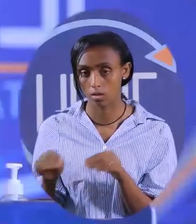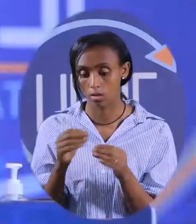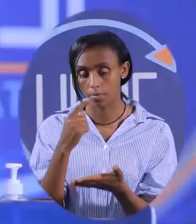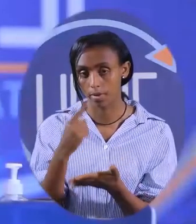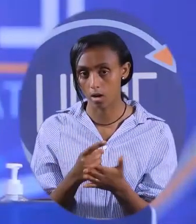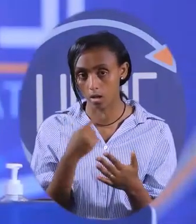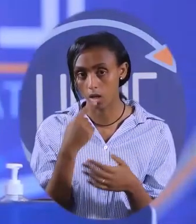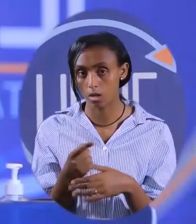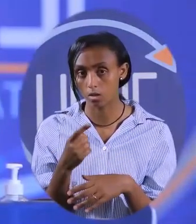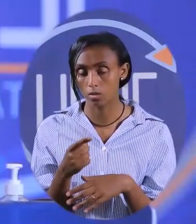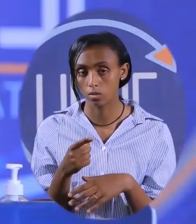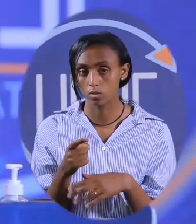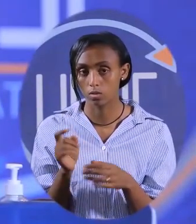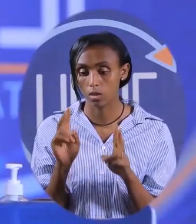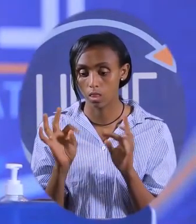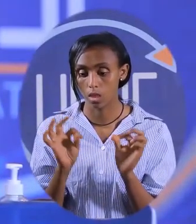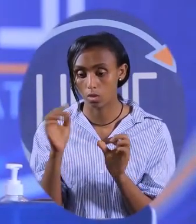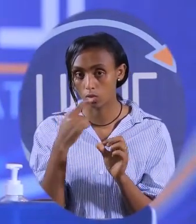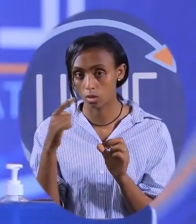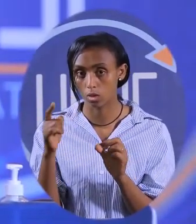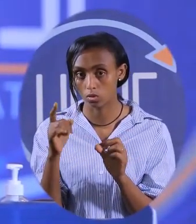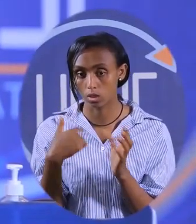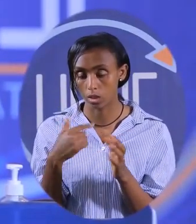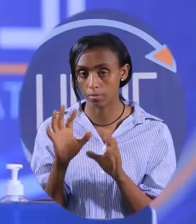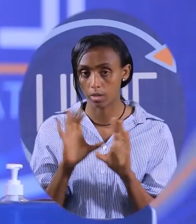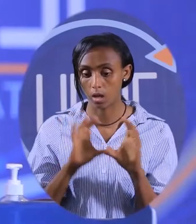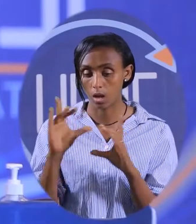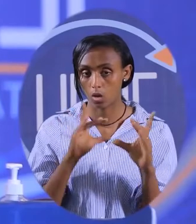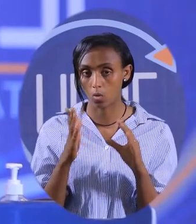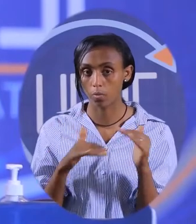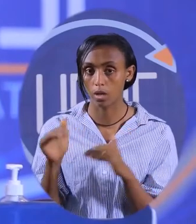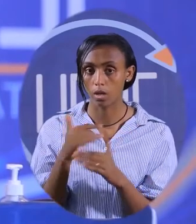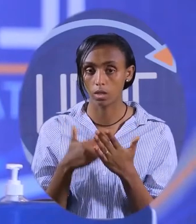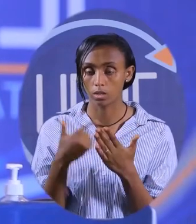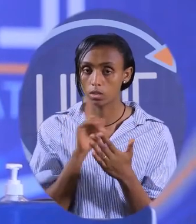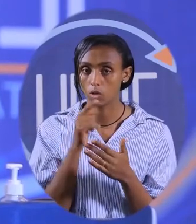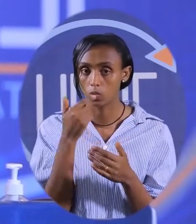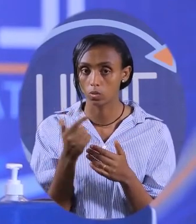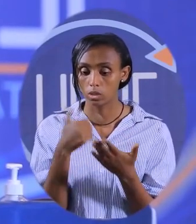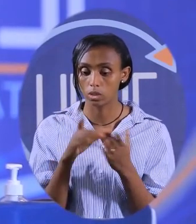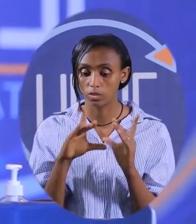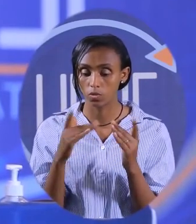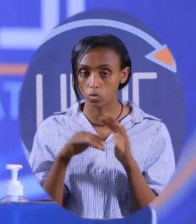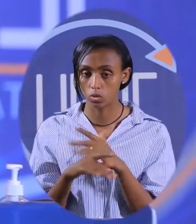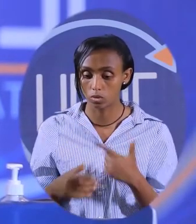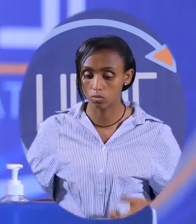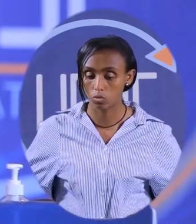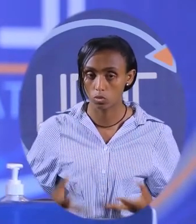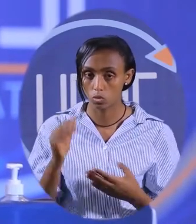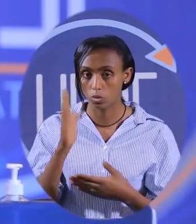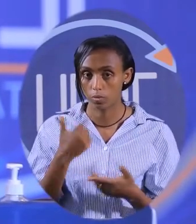ተመራቂ ያለው ስቶሪውን ይነግራችኋል እኔ ከምከራከረው በላይ። ለዚህ ነው ያልኩት እዚህ ክፍል ውስጥ ብዙ ሰዎች ቢመጡ